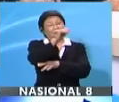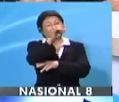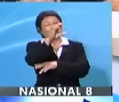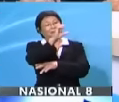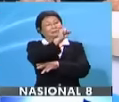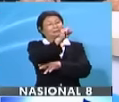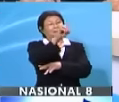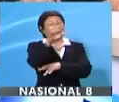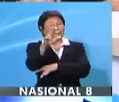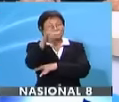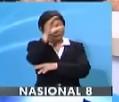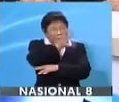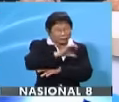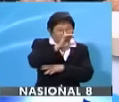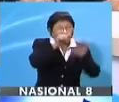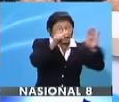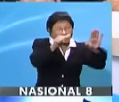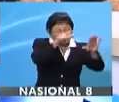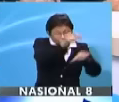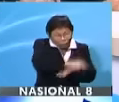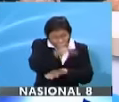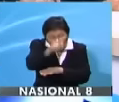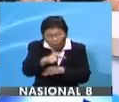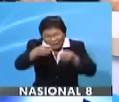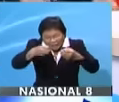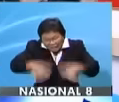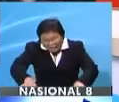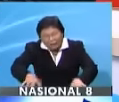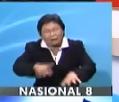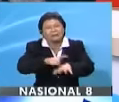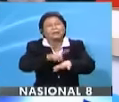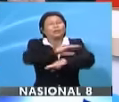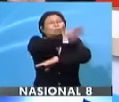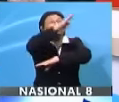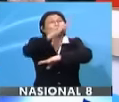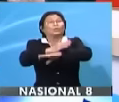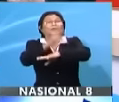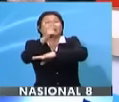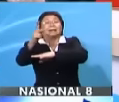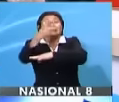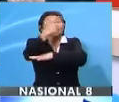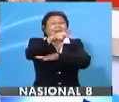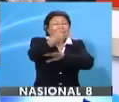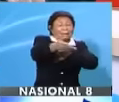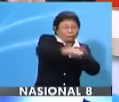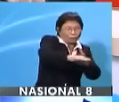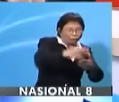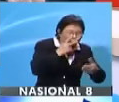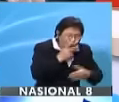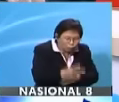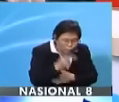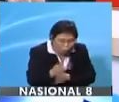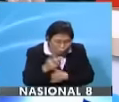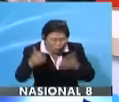mengesan 6 individu yang masih hilang di Gunung Kinabalu. Setakat ini 13 mayat sudah ditemui.